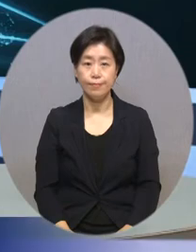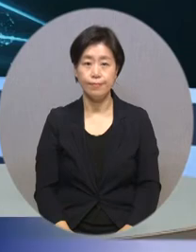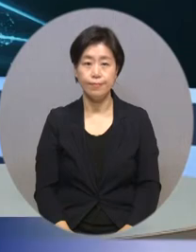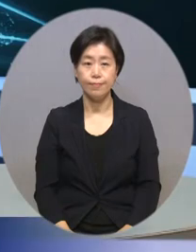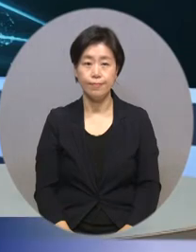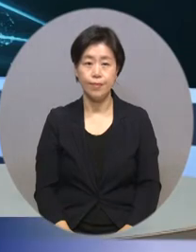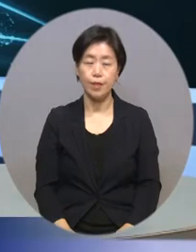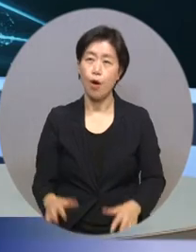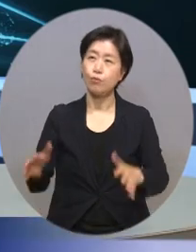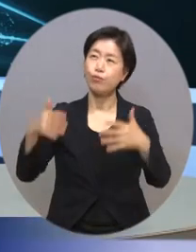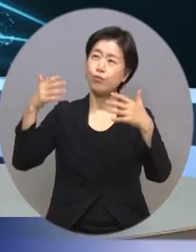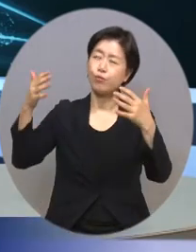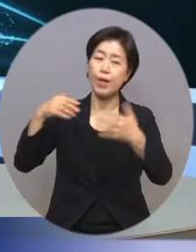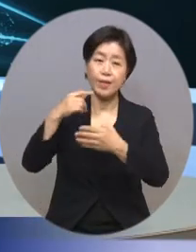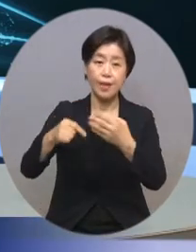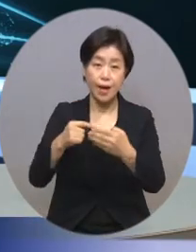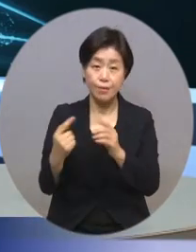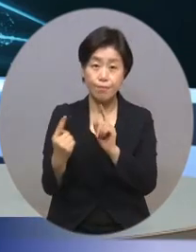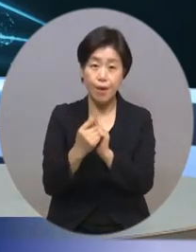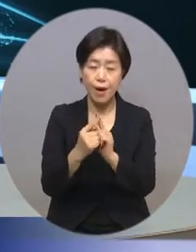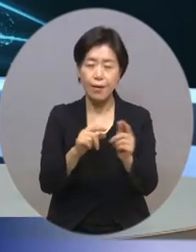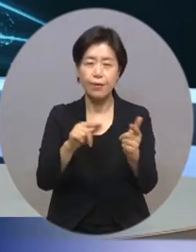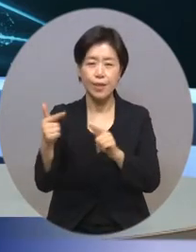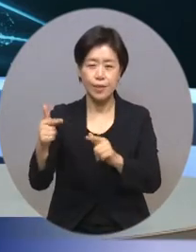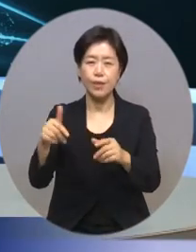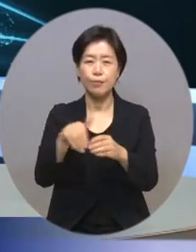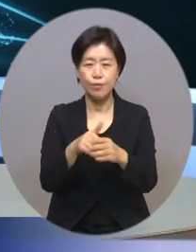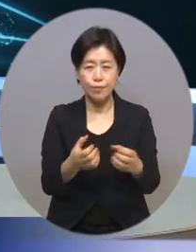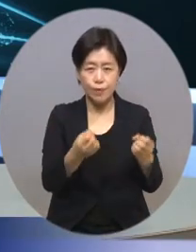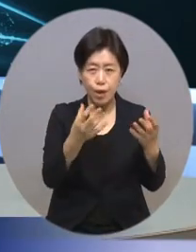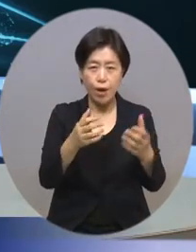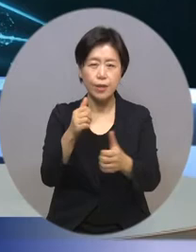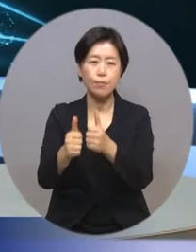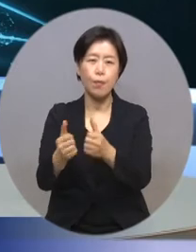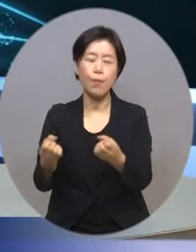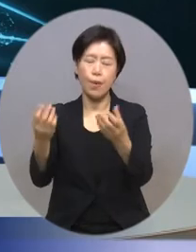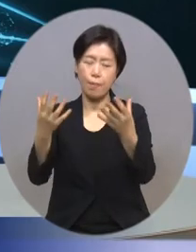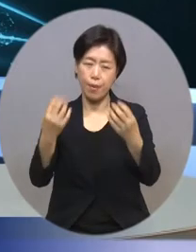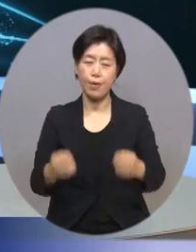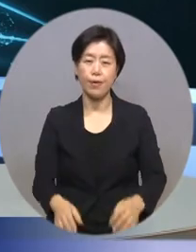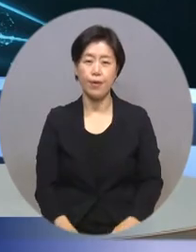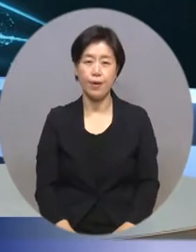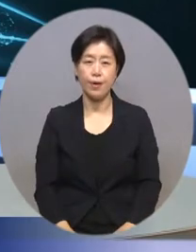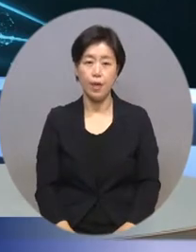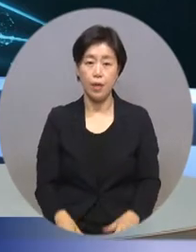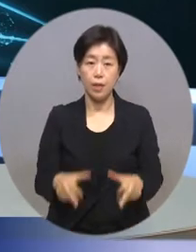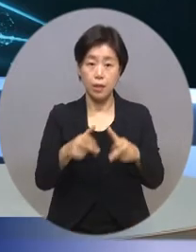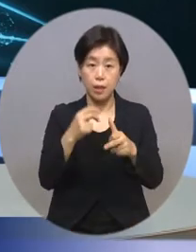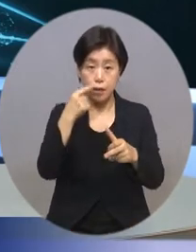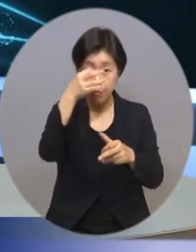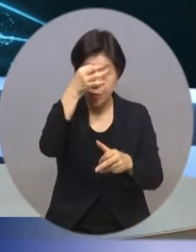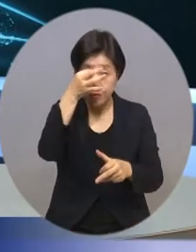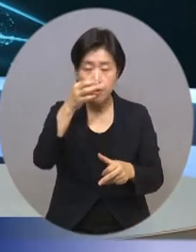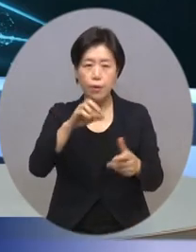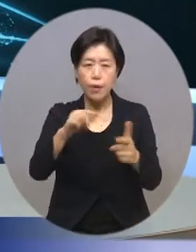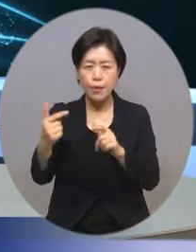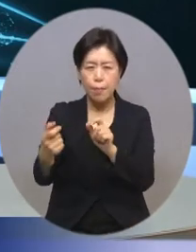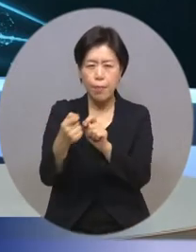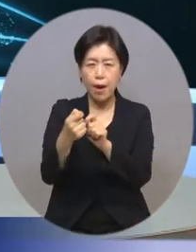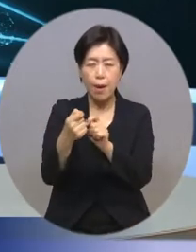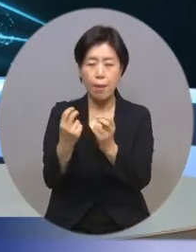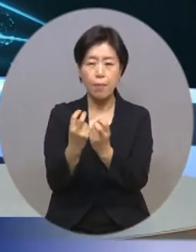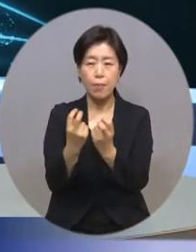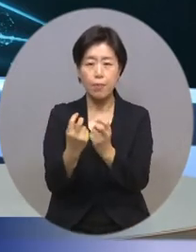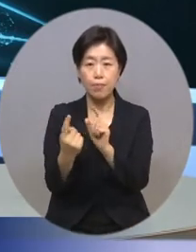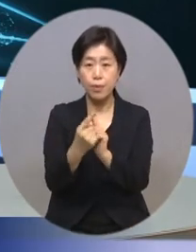선선해진 가을을 맞아 다양한 문화예술과 스포츠 행사가 개최되고 있습니다 장애인술의 다양한 접근방식을 만날 수